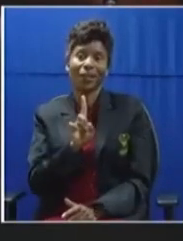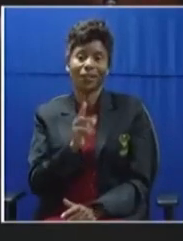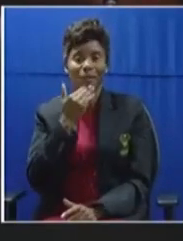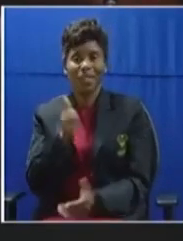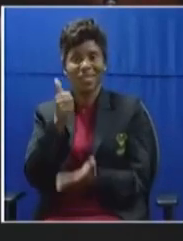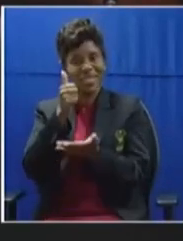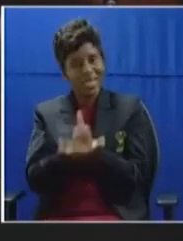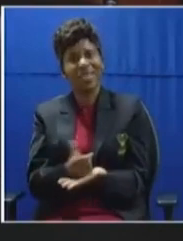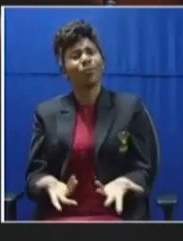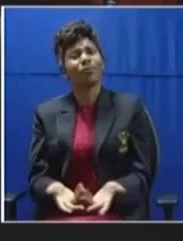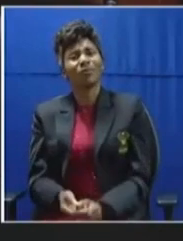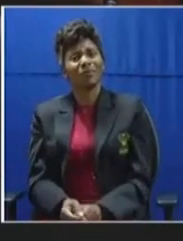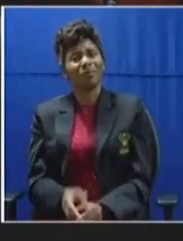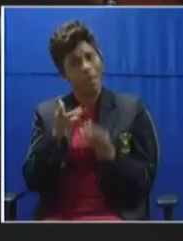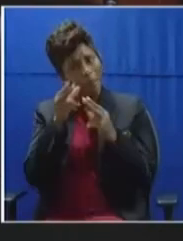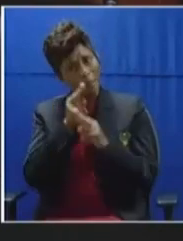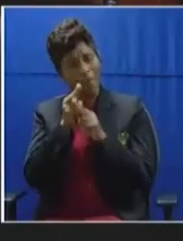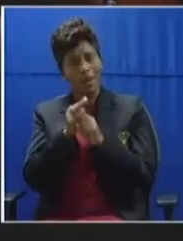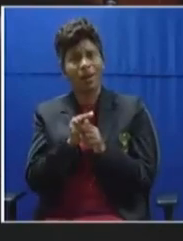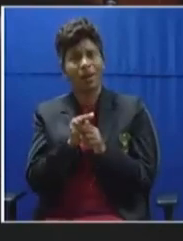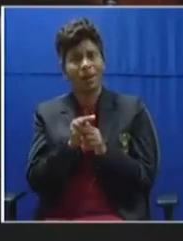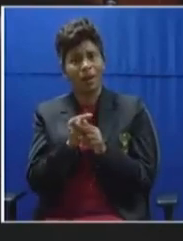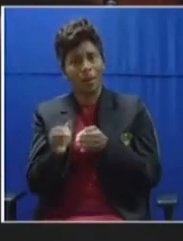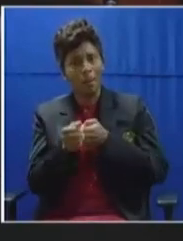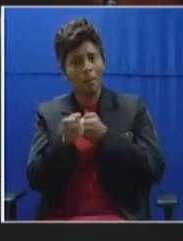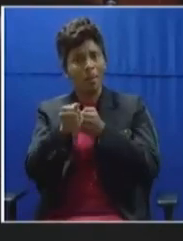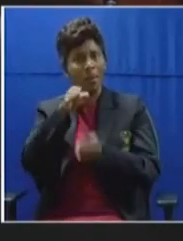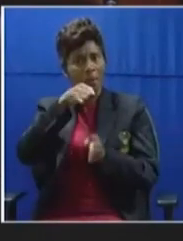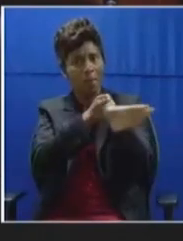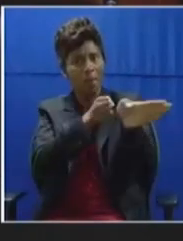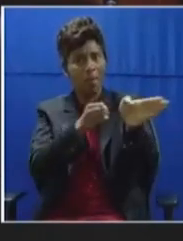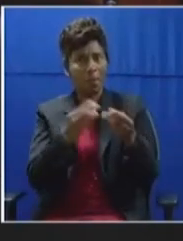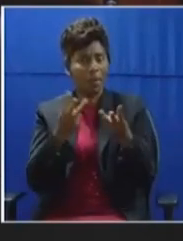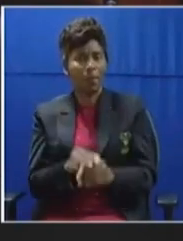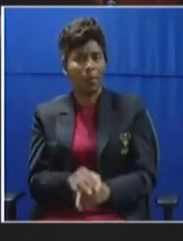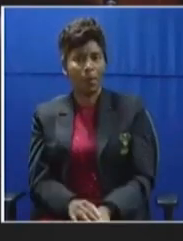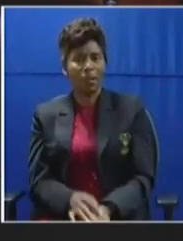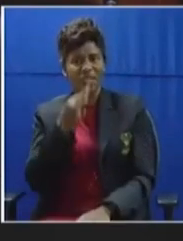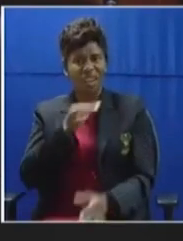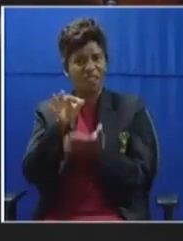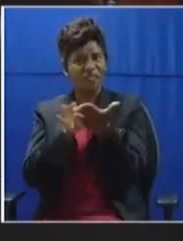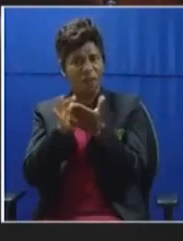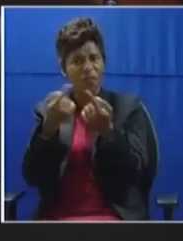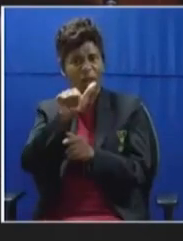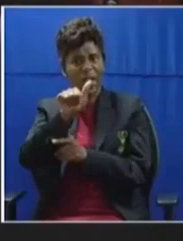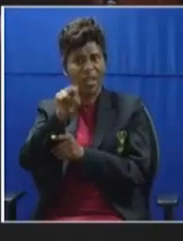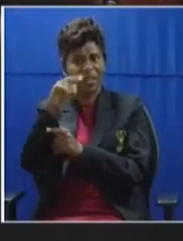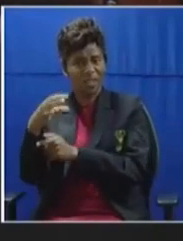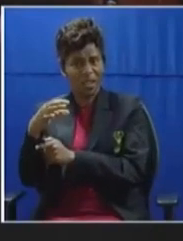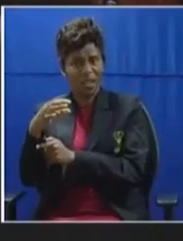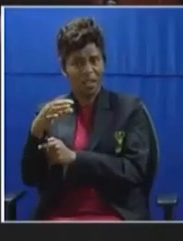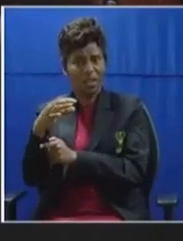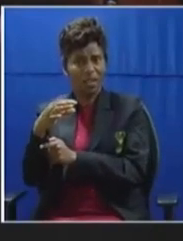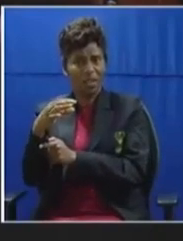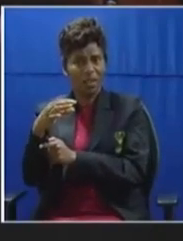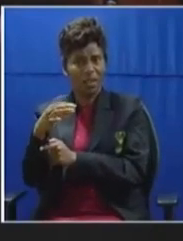abantu abavotela yena. No, Honorable Kaula. The ANC vele manje ngenawo. Honorable Kaula. Vote EFF. Please